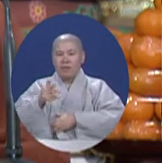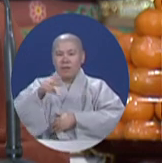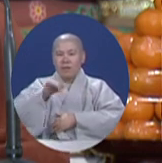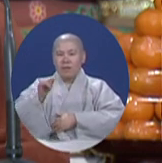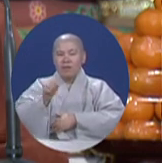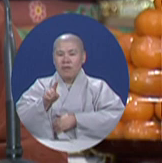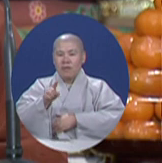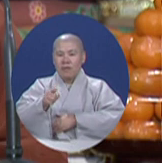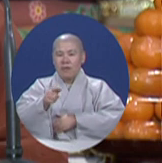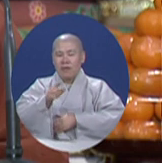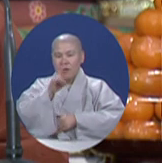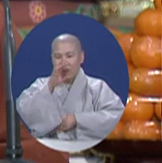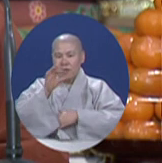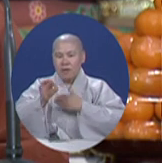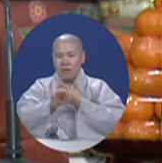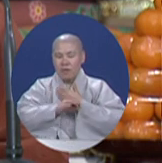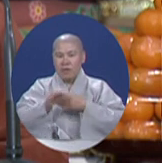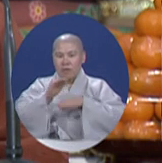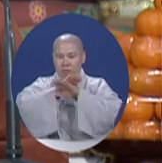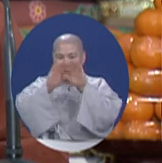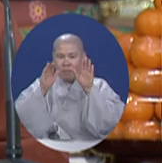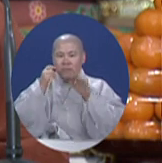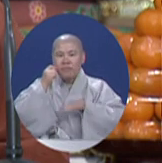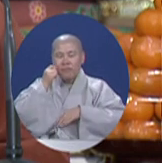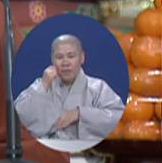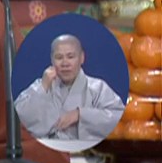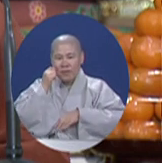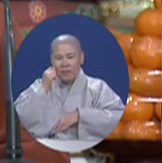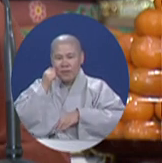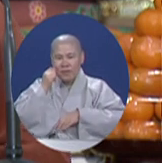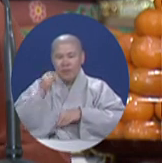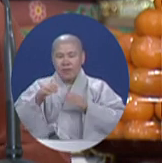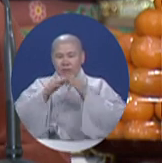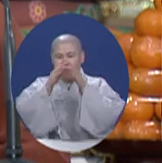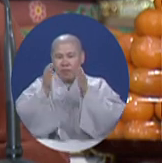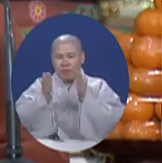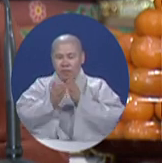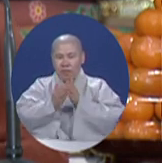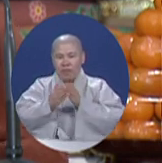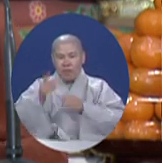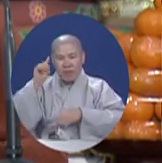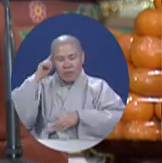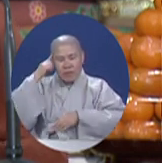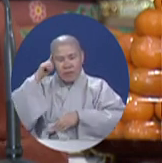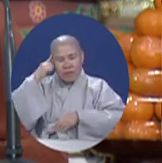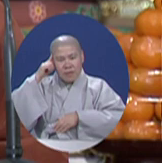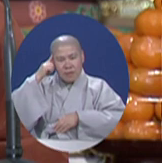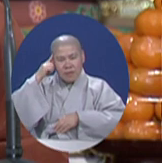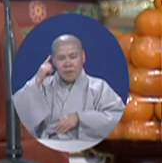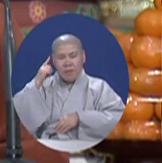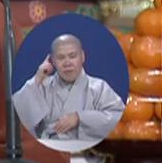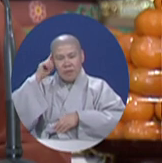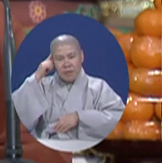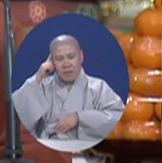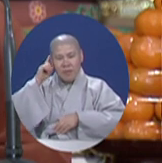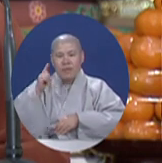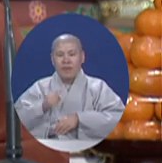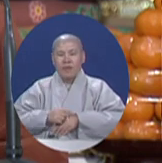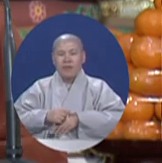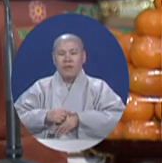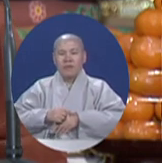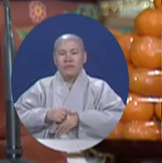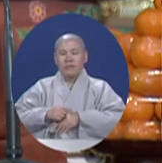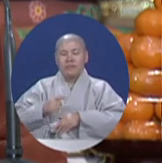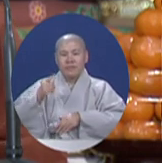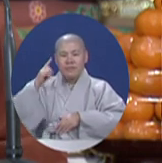지허가 안 되면 지명이 안 돼요. 그런데 뭐 온갖 견해가 그냥 뭐 온갖